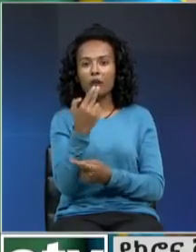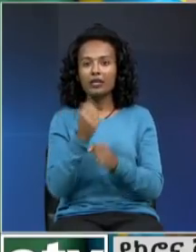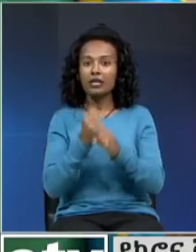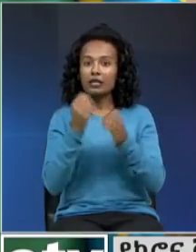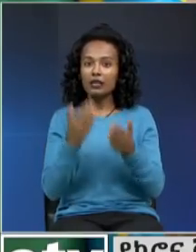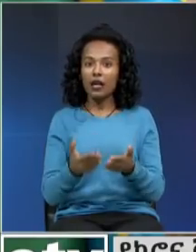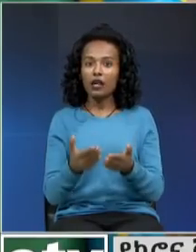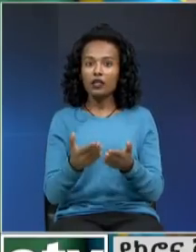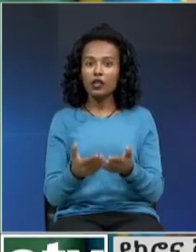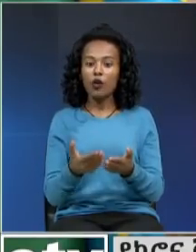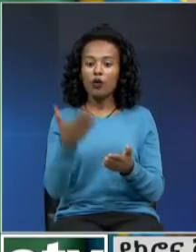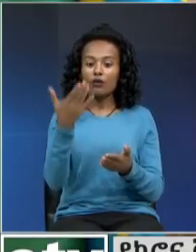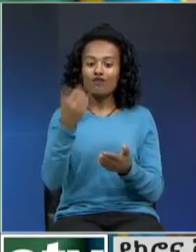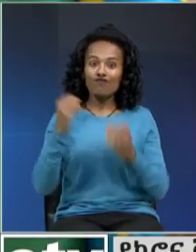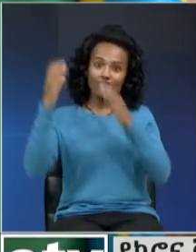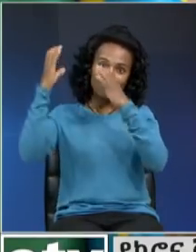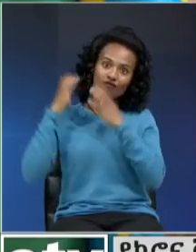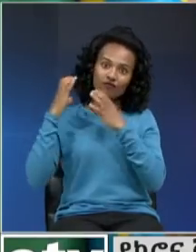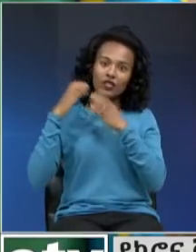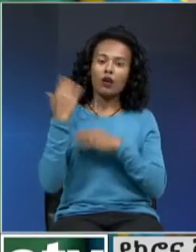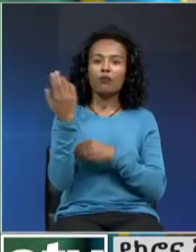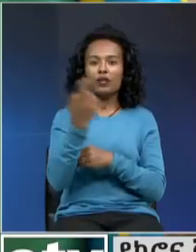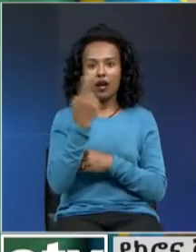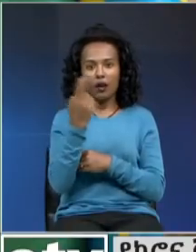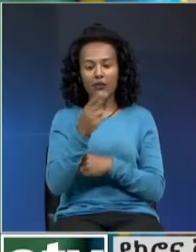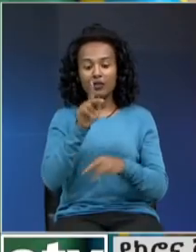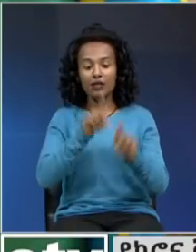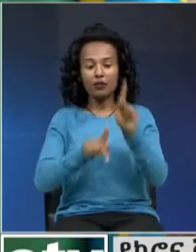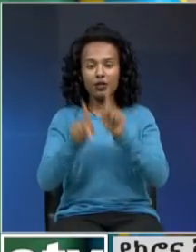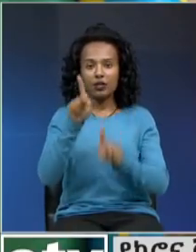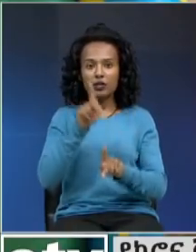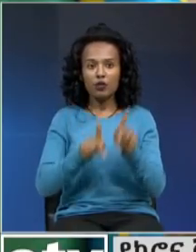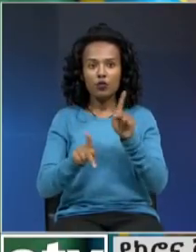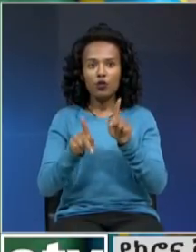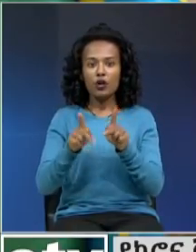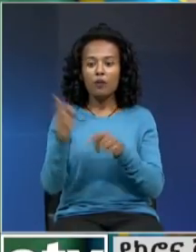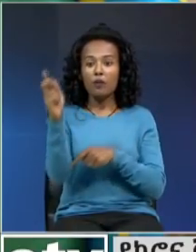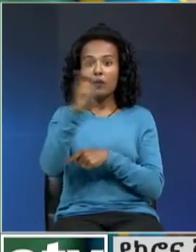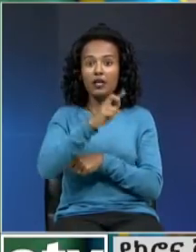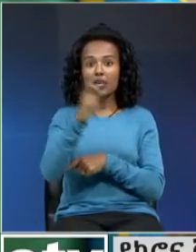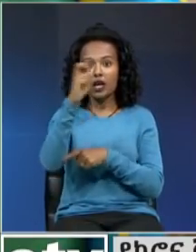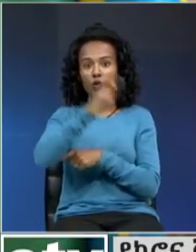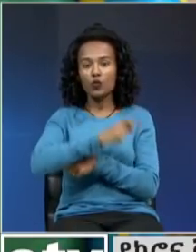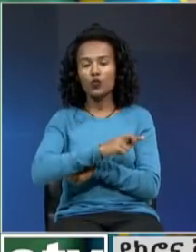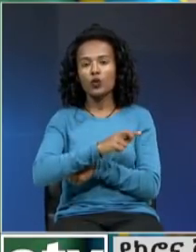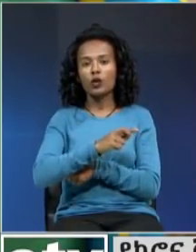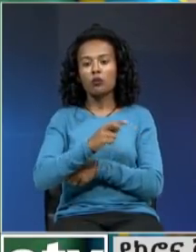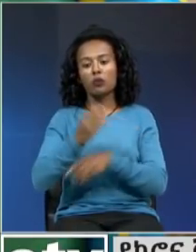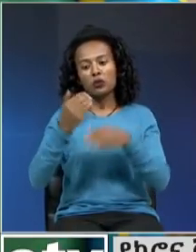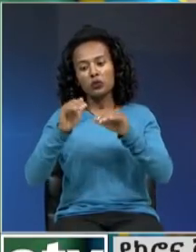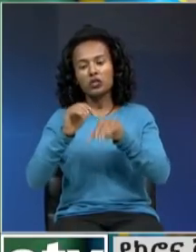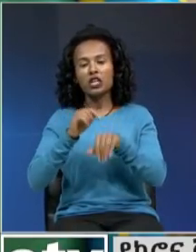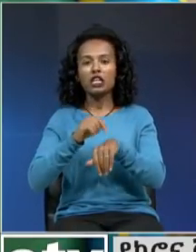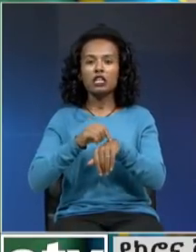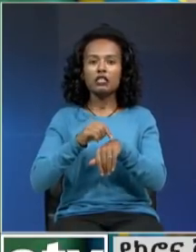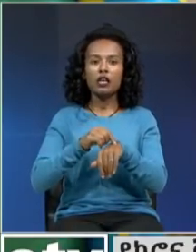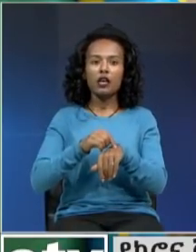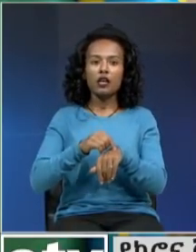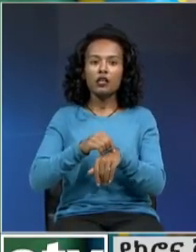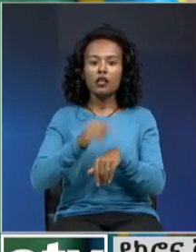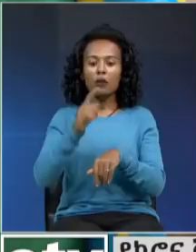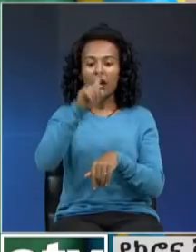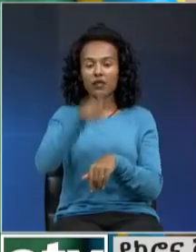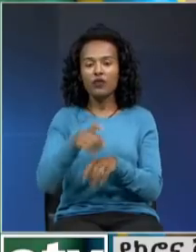ሰራተኛው ሸቅሎ የሚጠቀምበት፣ ህብረተሰቡ ደግሞ በየቀኑም በተወሰነ ጊዜም